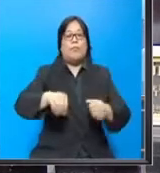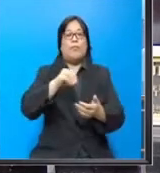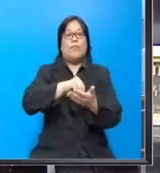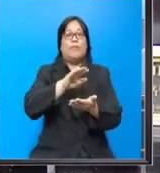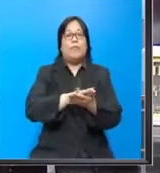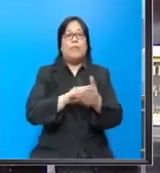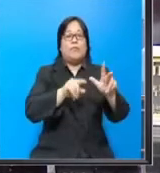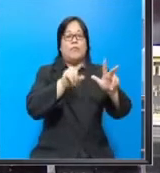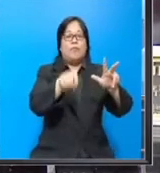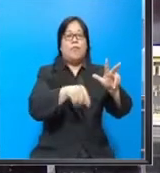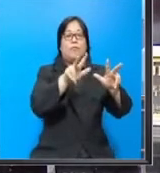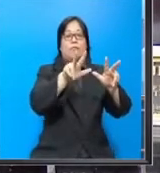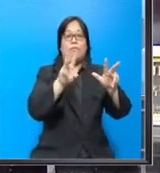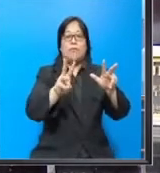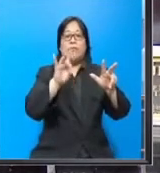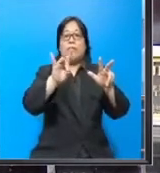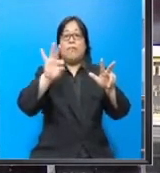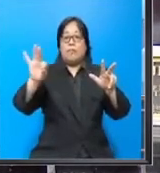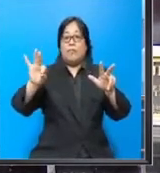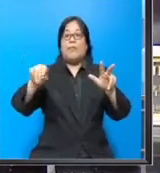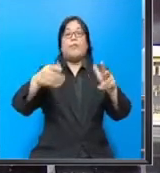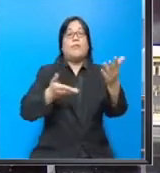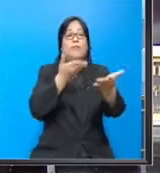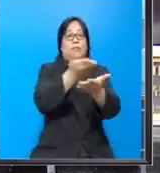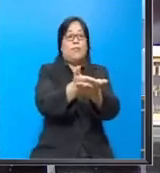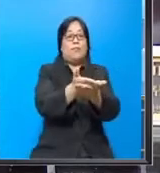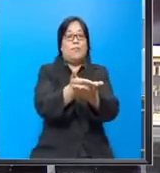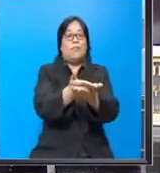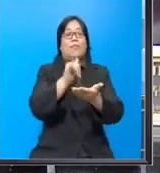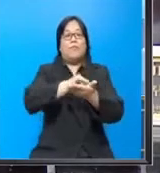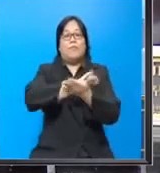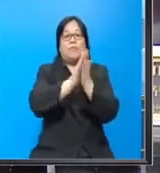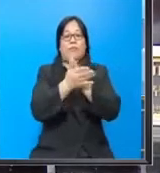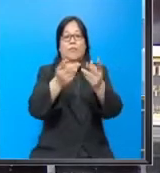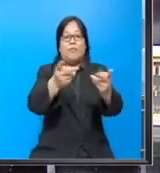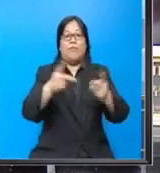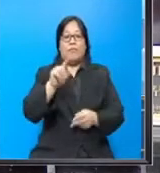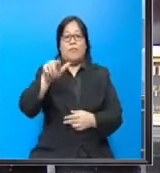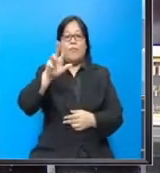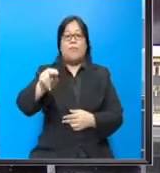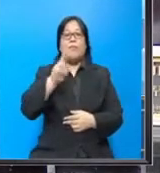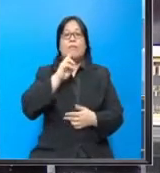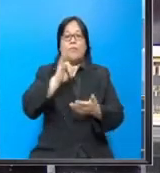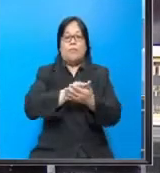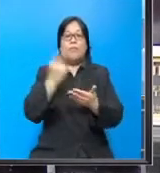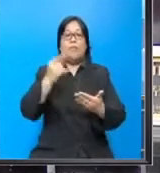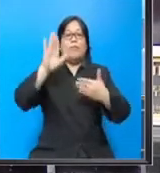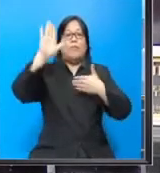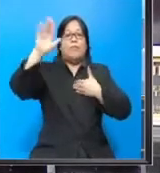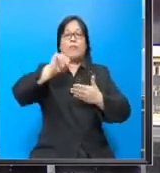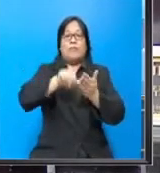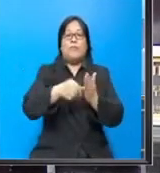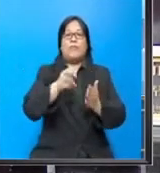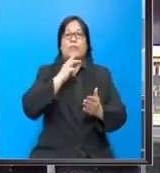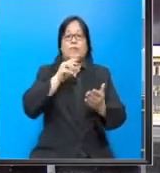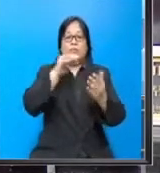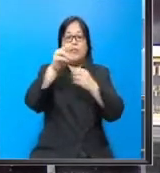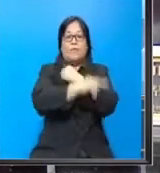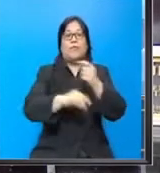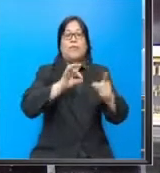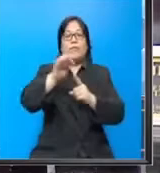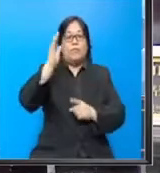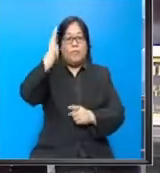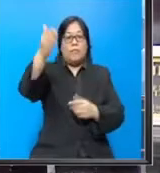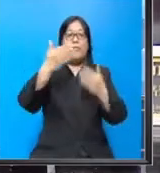more tekan 3358 points 64 yang dicegah ke ini sebagai kuasa Tandai lebih sebagai jaminan sumber air bagi nagih Pulau